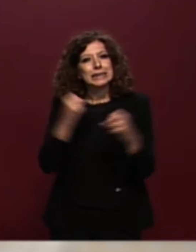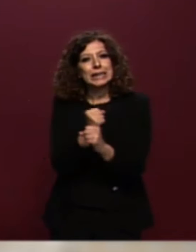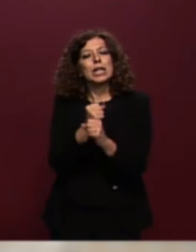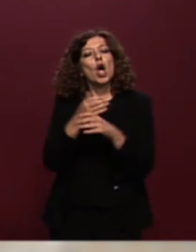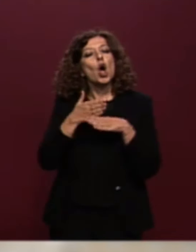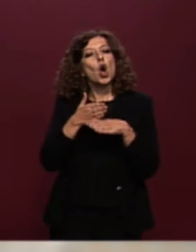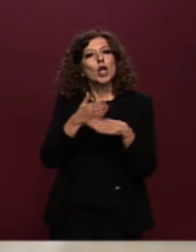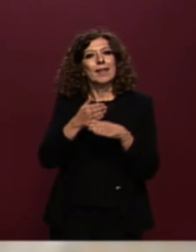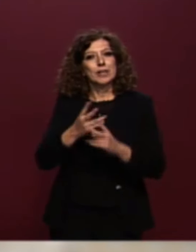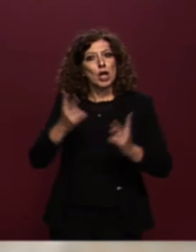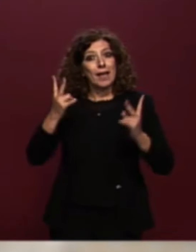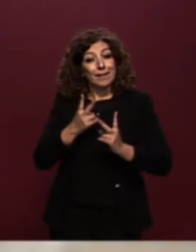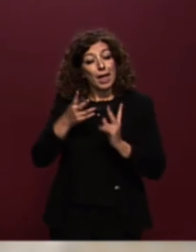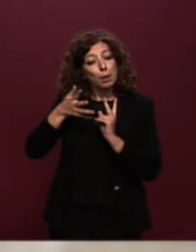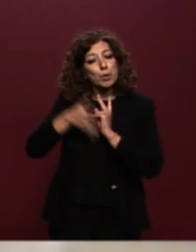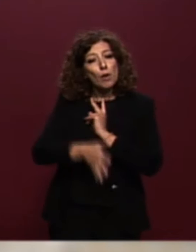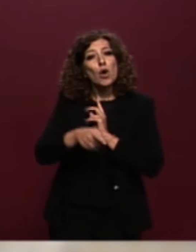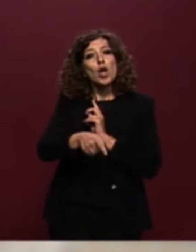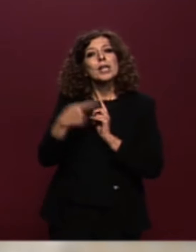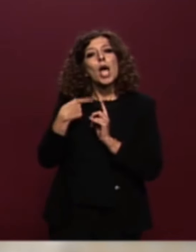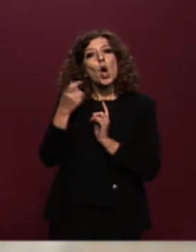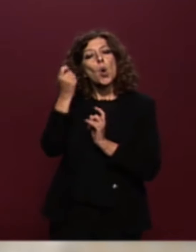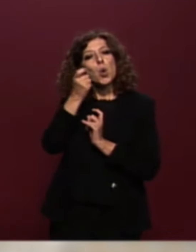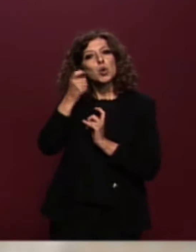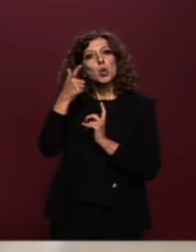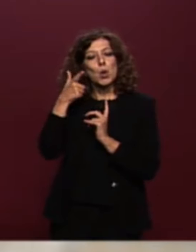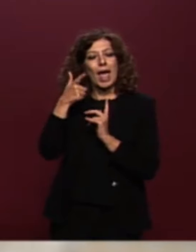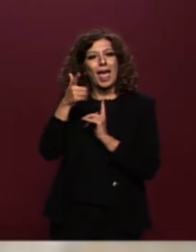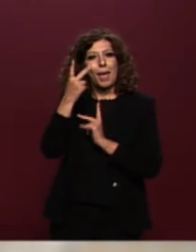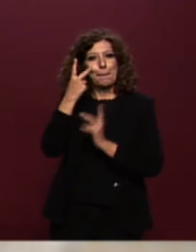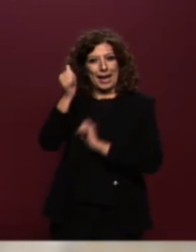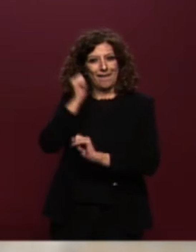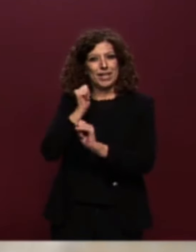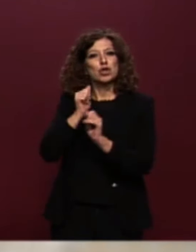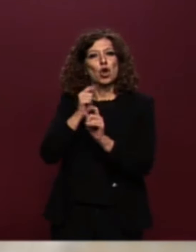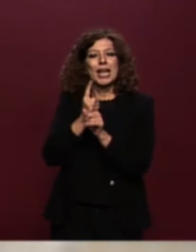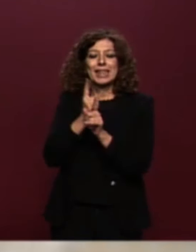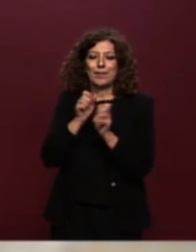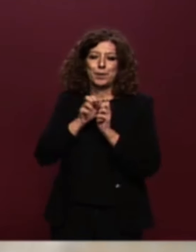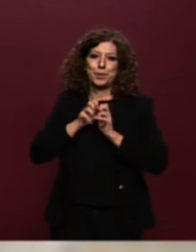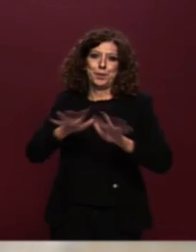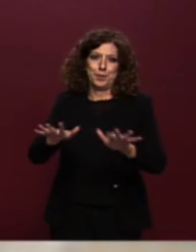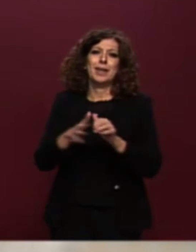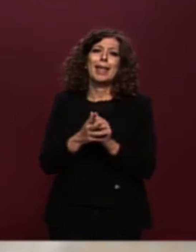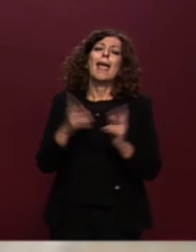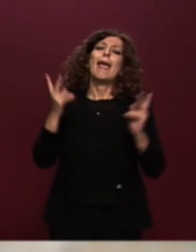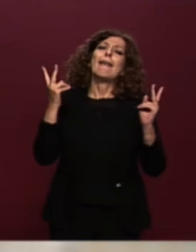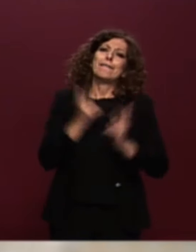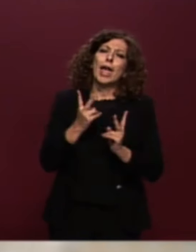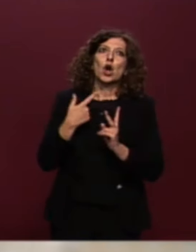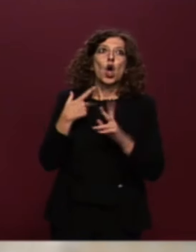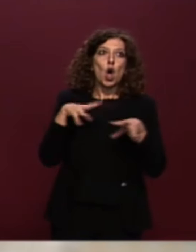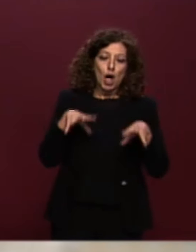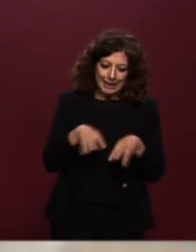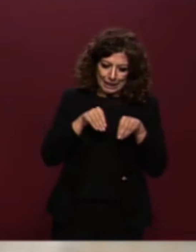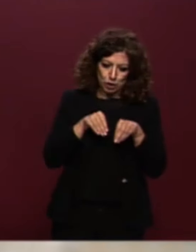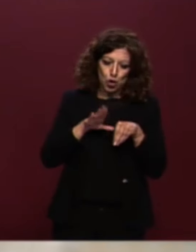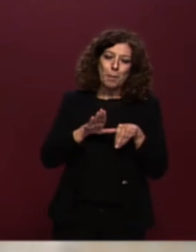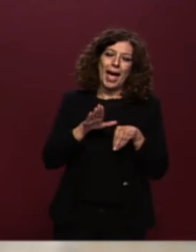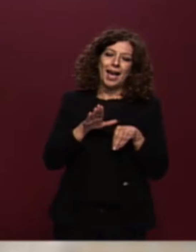condivisione per diffondere la cultura della prevenzione, sapendo che questo è un inizio, ma bisognava partire e dare il